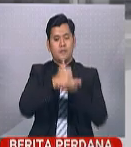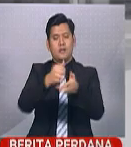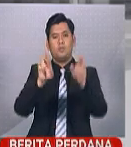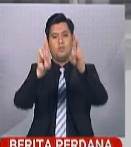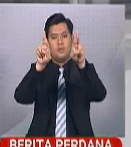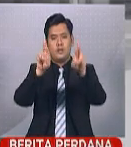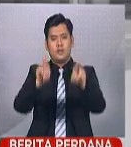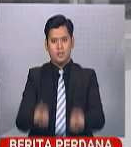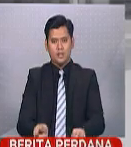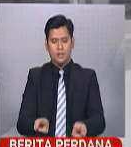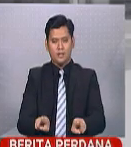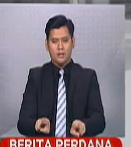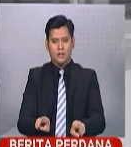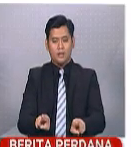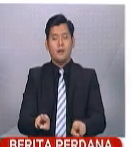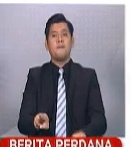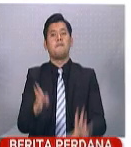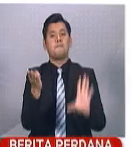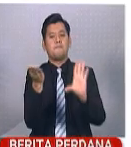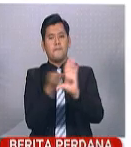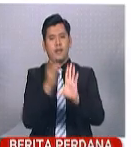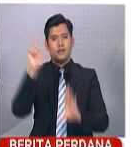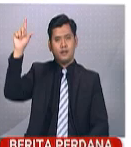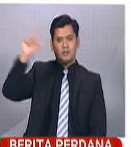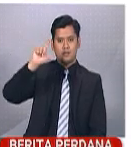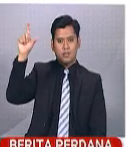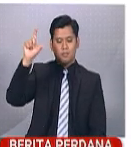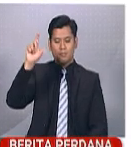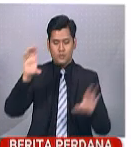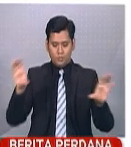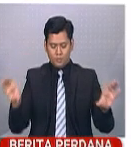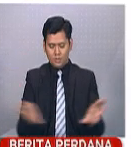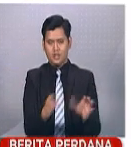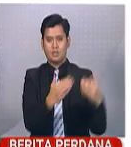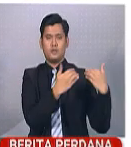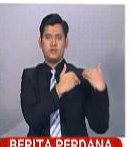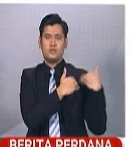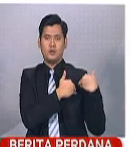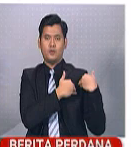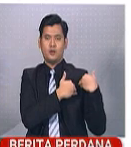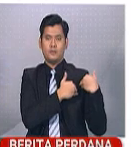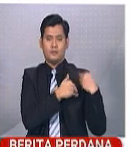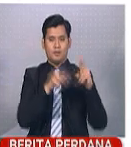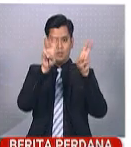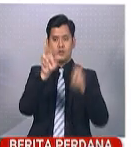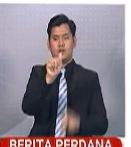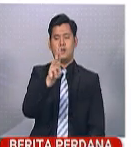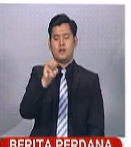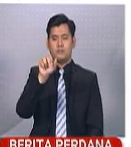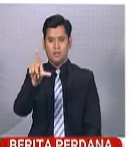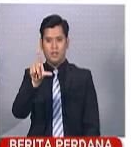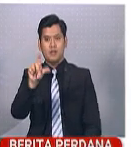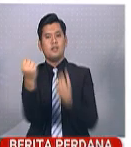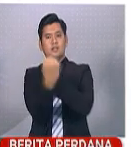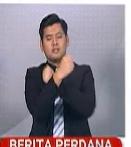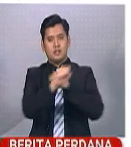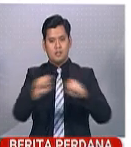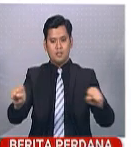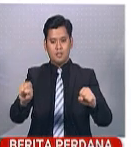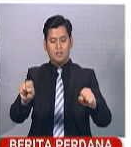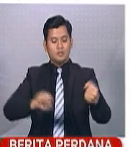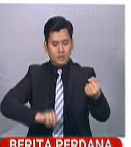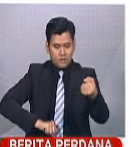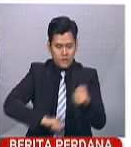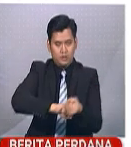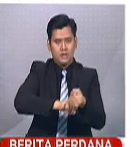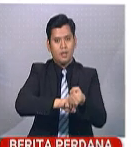chose Dalam pada itu bang Islam menerusi cabang tanggungjawab covernya amau turut menyediakan peruntukan 600.000